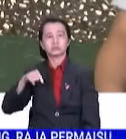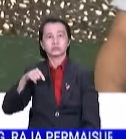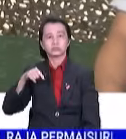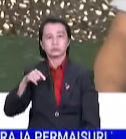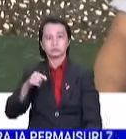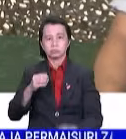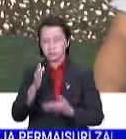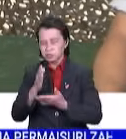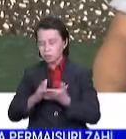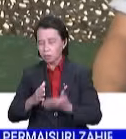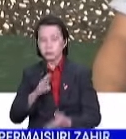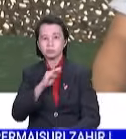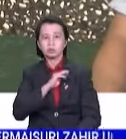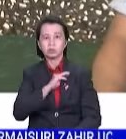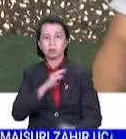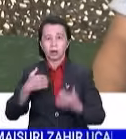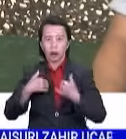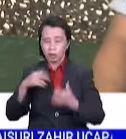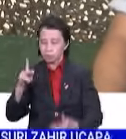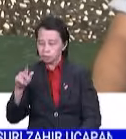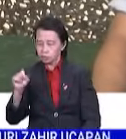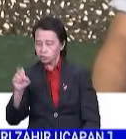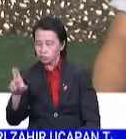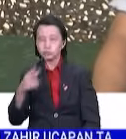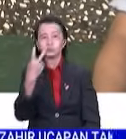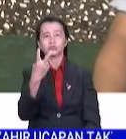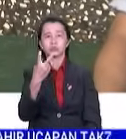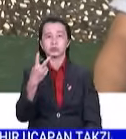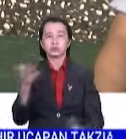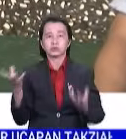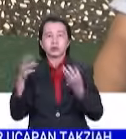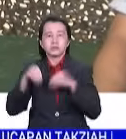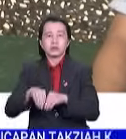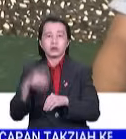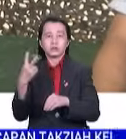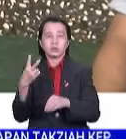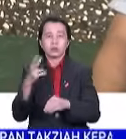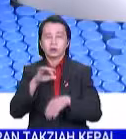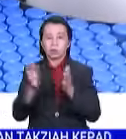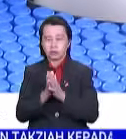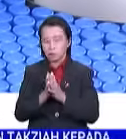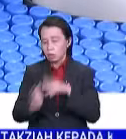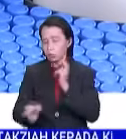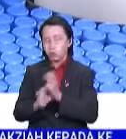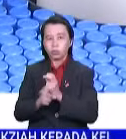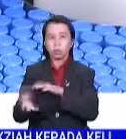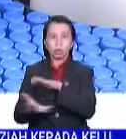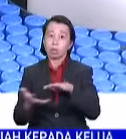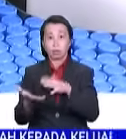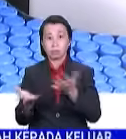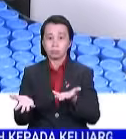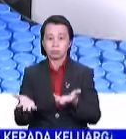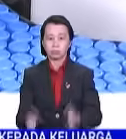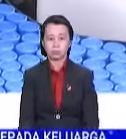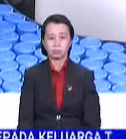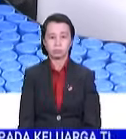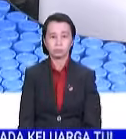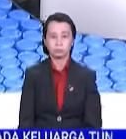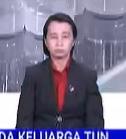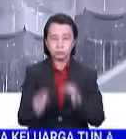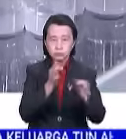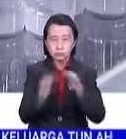Duo menteri Adek sq22 kyut ribet jadi agak sukar Hai